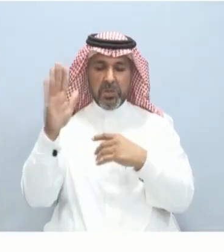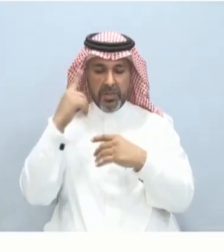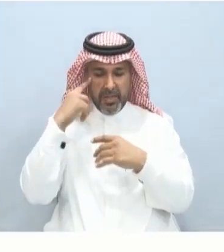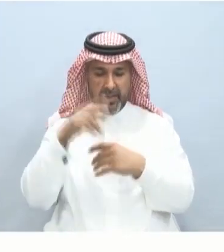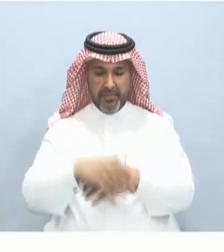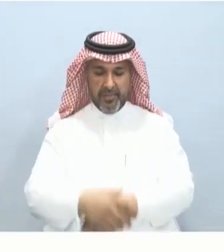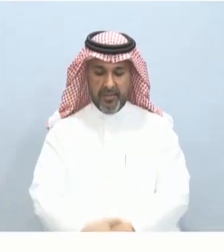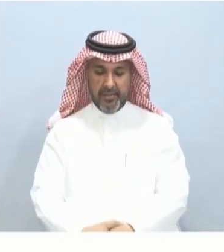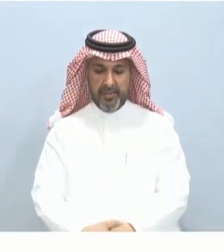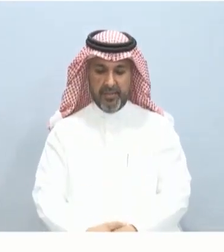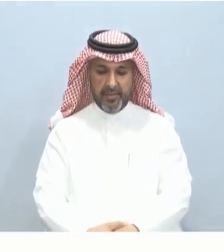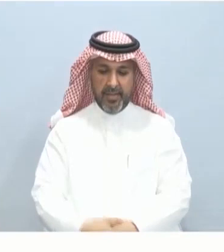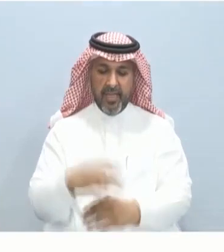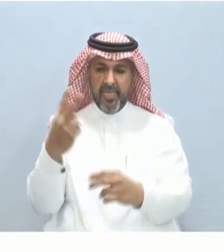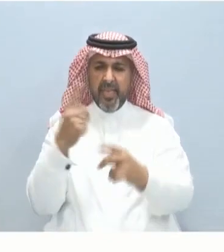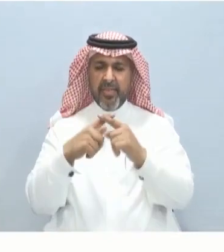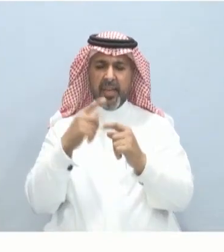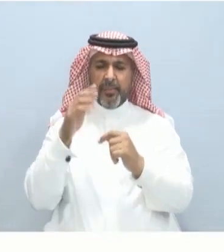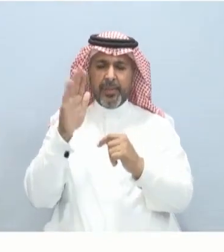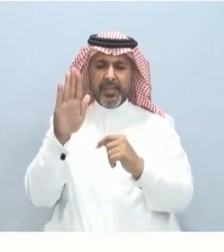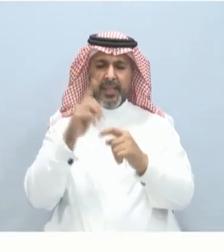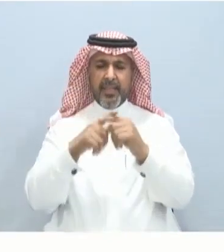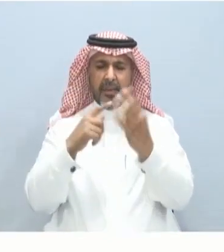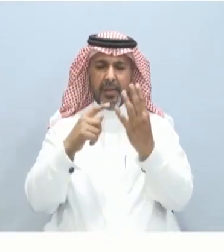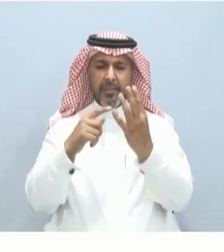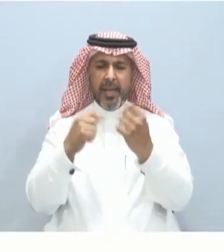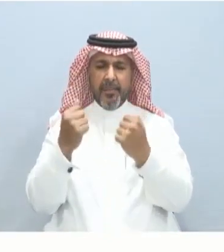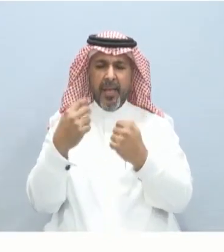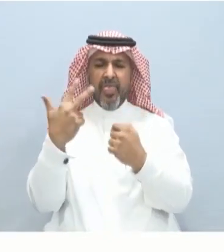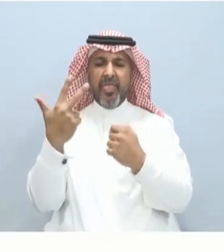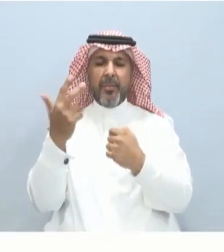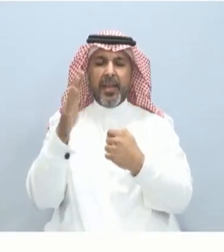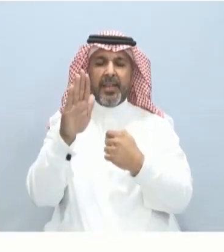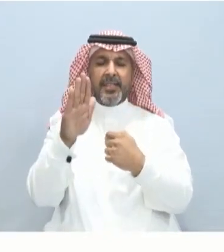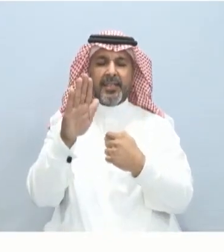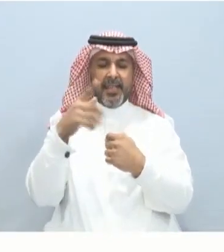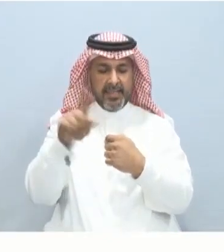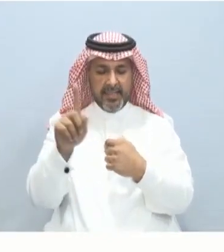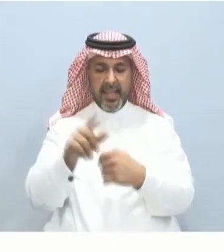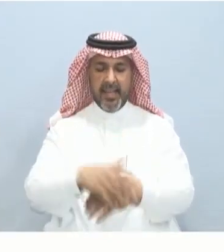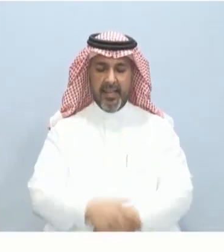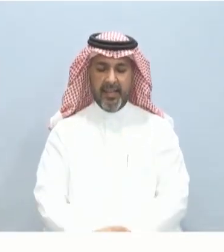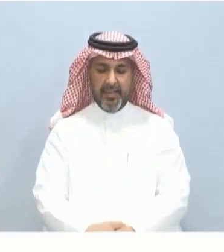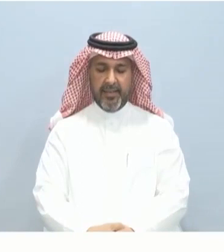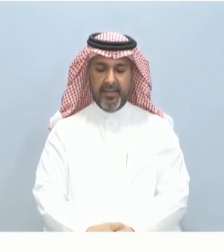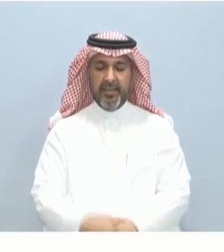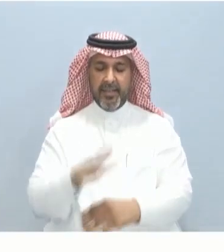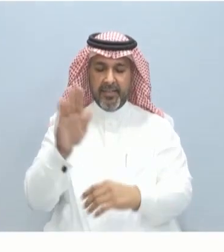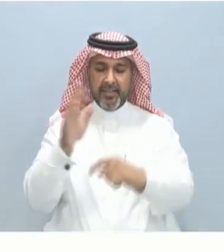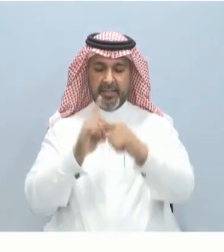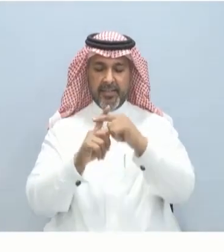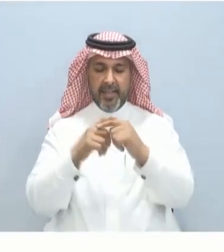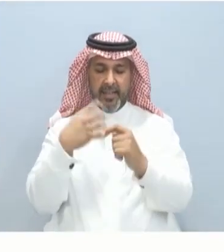هل هو اثنين ضرب سين ضرب اربعه فعلا اثنين ضرب سين ضرب اربعه تساوي ثمانيه سين